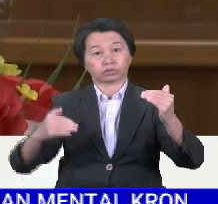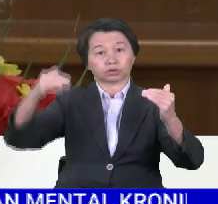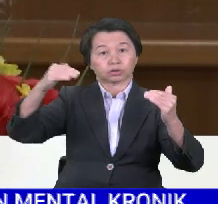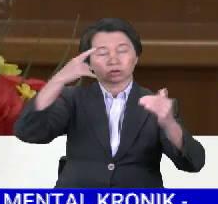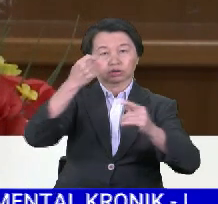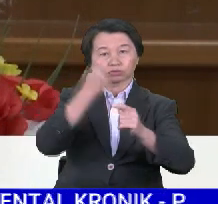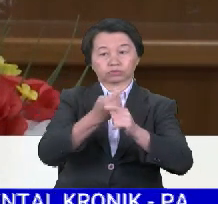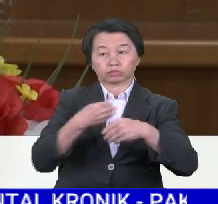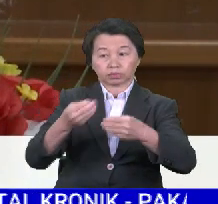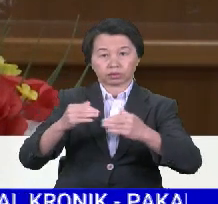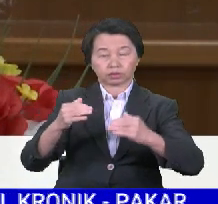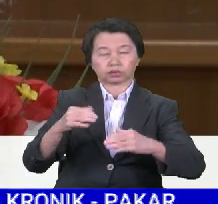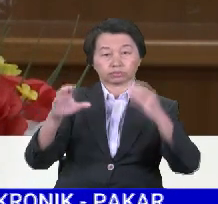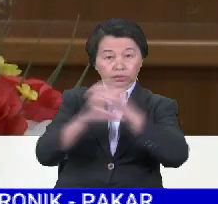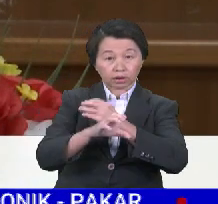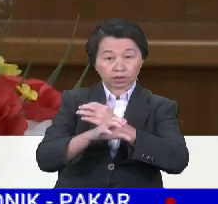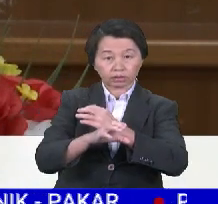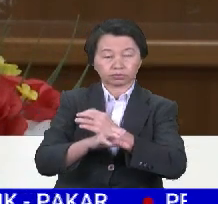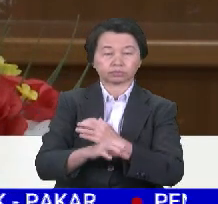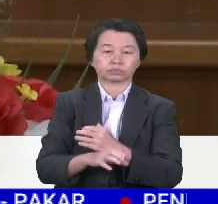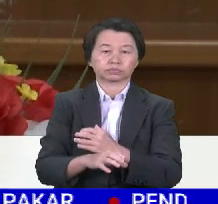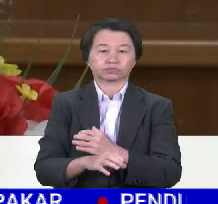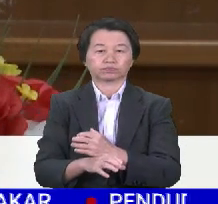memberi cabaran kepada pencipta dan pekarya